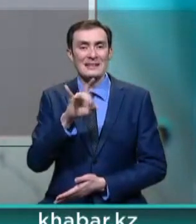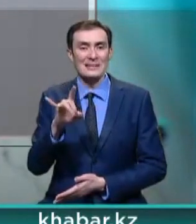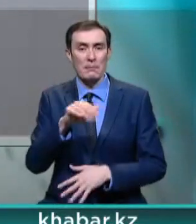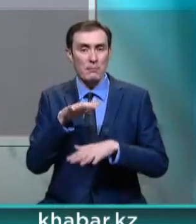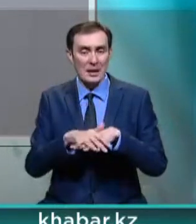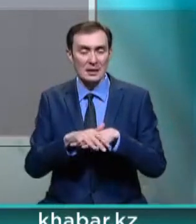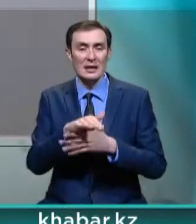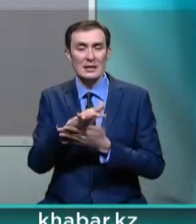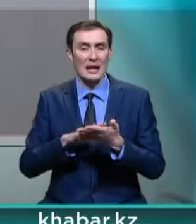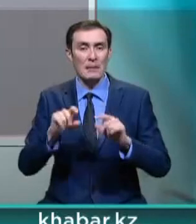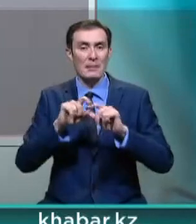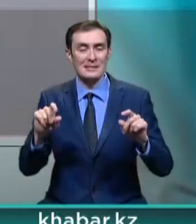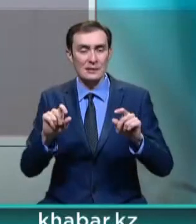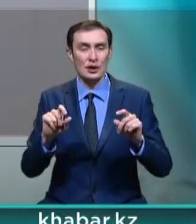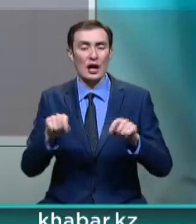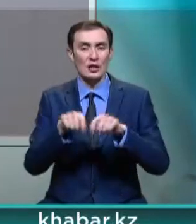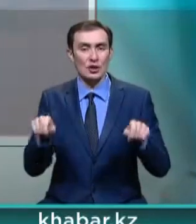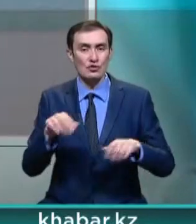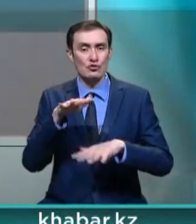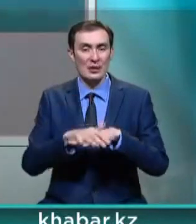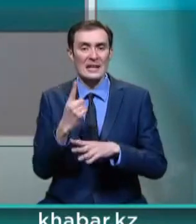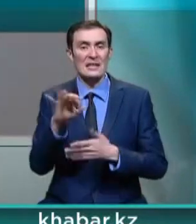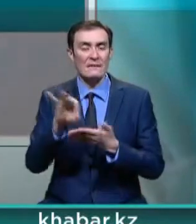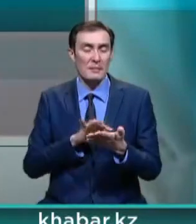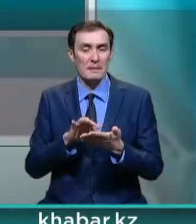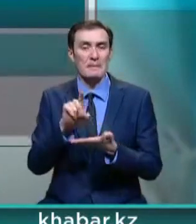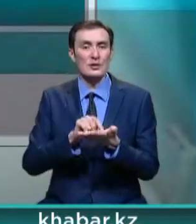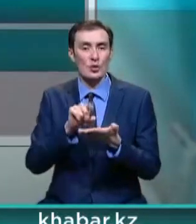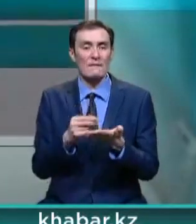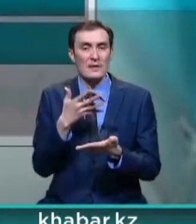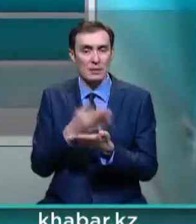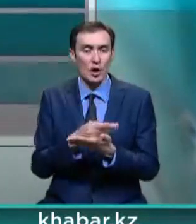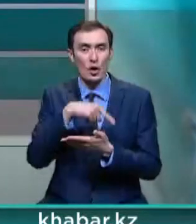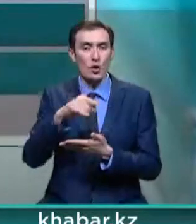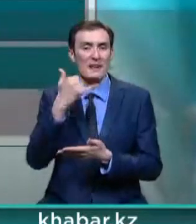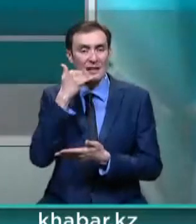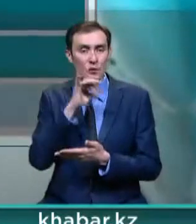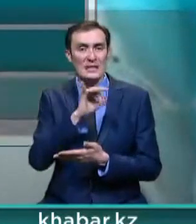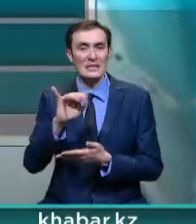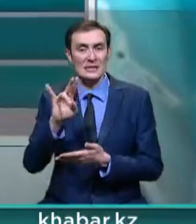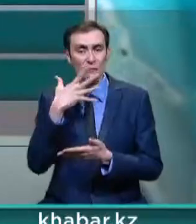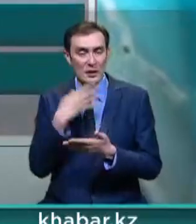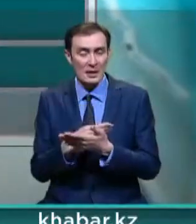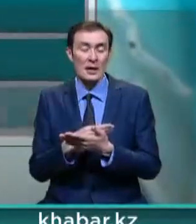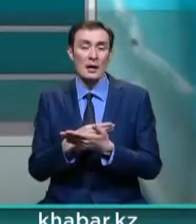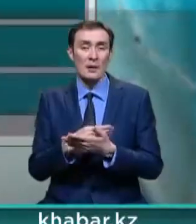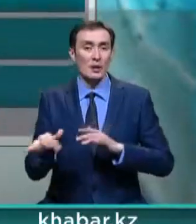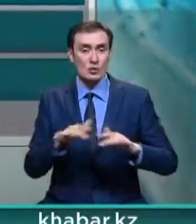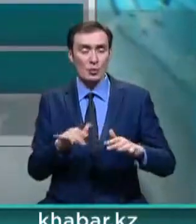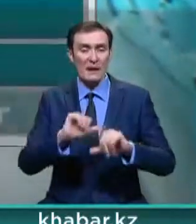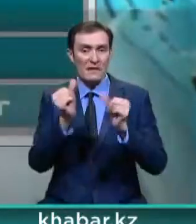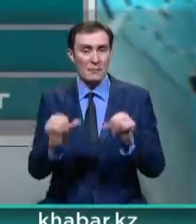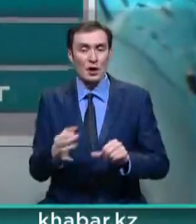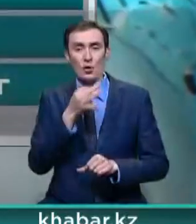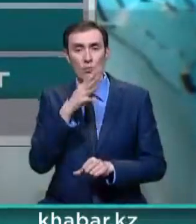ссылке открытия счета для единовременных пенсионных выплат, ввести номер телефона и ИИН. Стандартные процедуры при